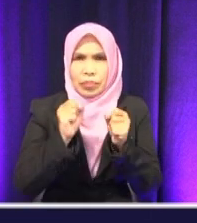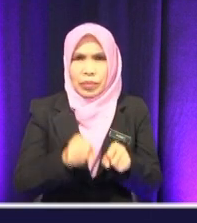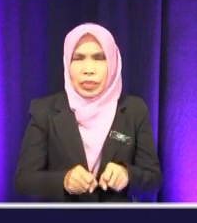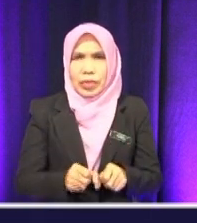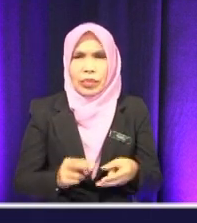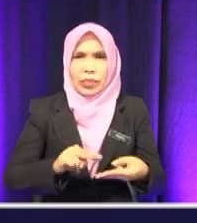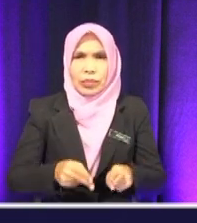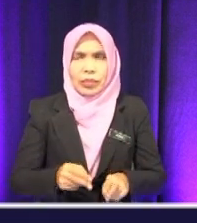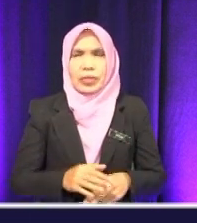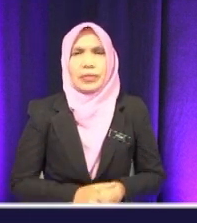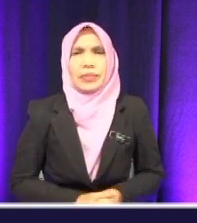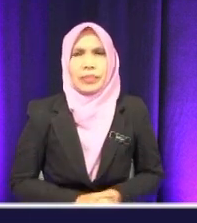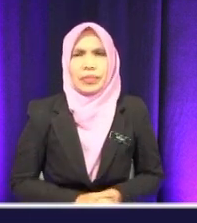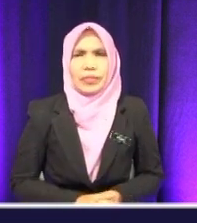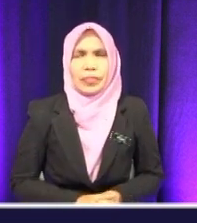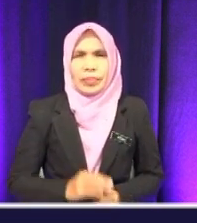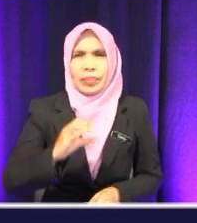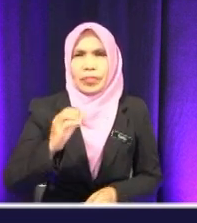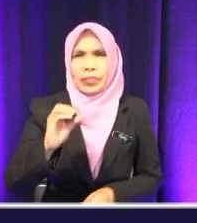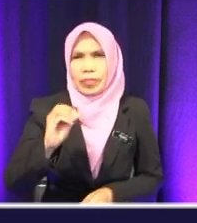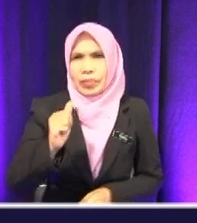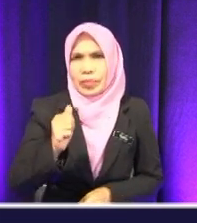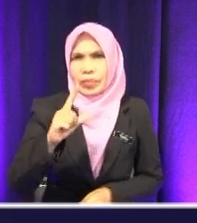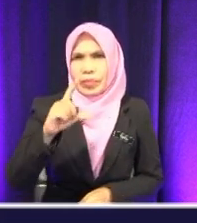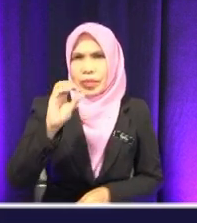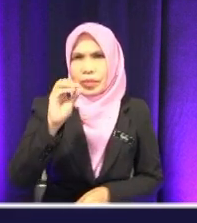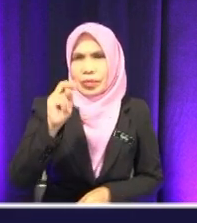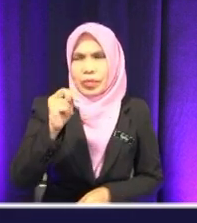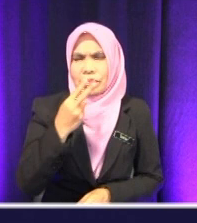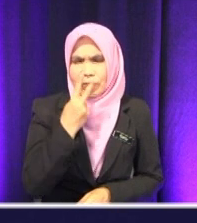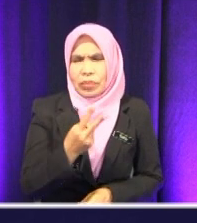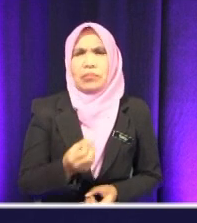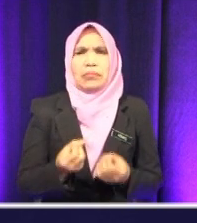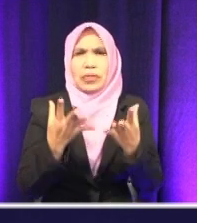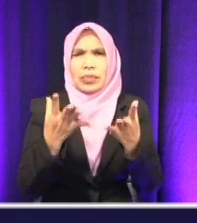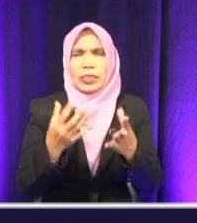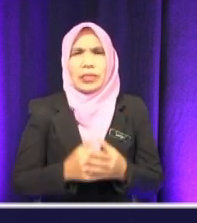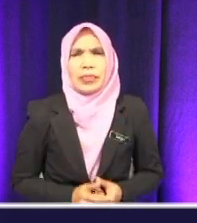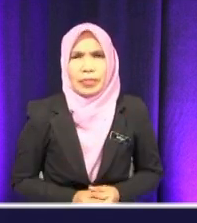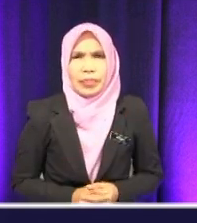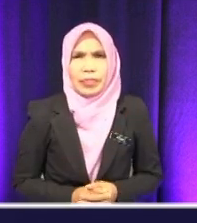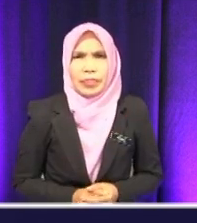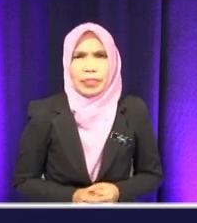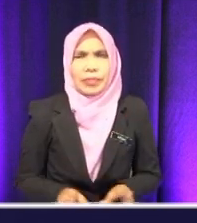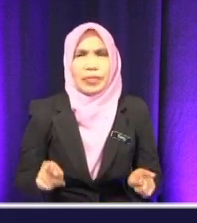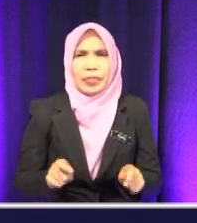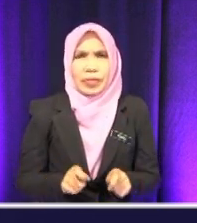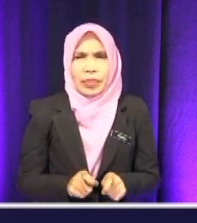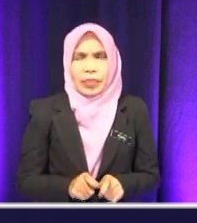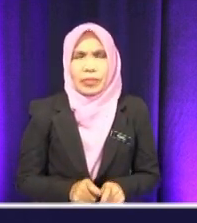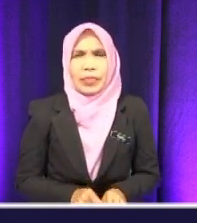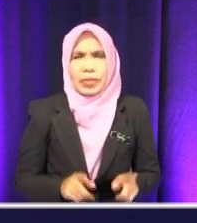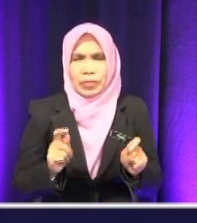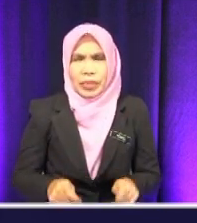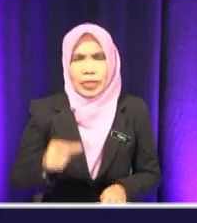calon-calon melihat Oh ada banyak ini jadi bolehlah saya jawab satu saya akan jawab tapak sama dengan 6 tapi calon-calon